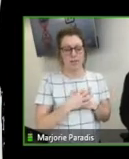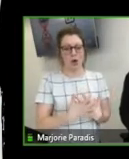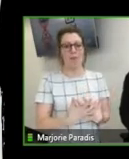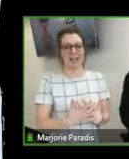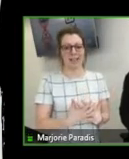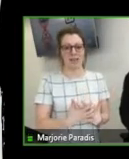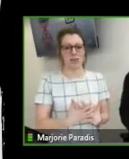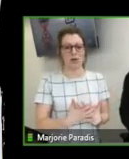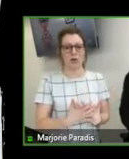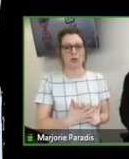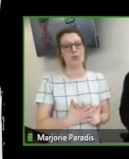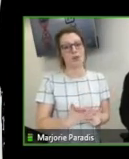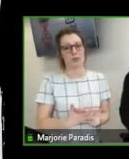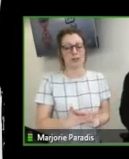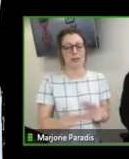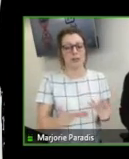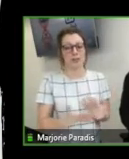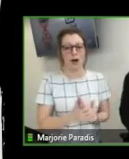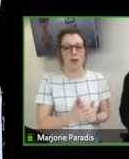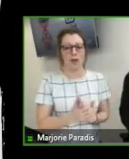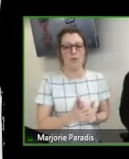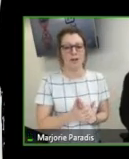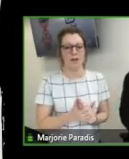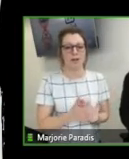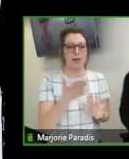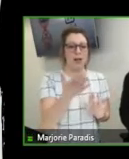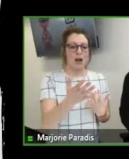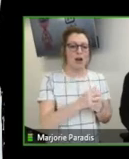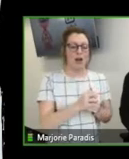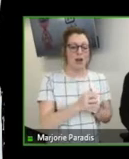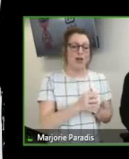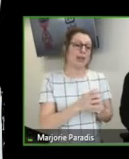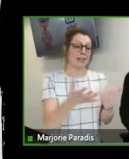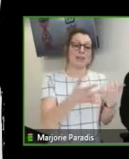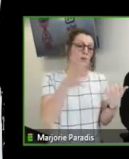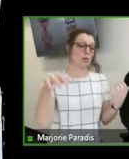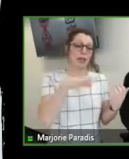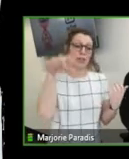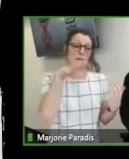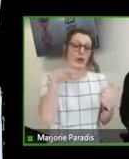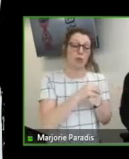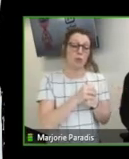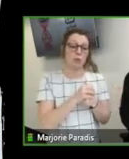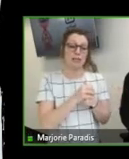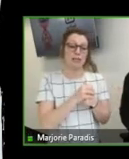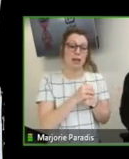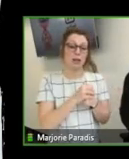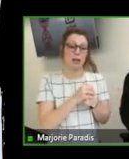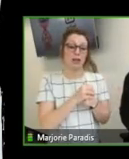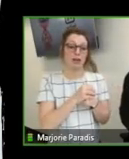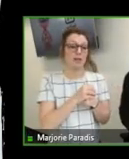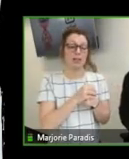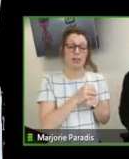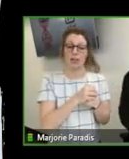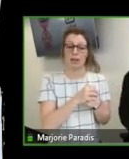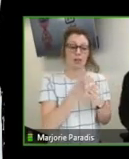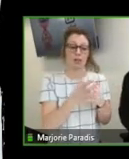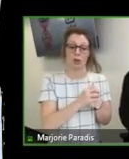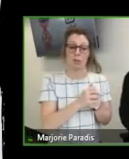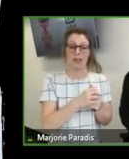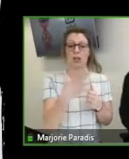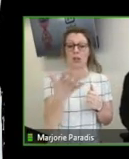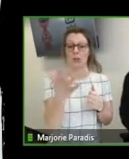grâce à la propagation du contenu, donc il faut quand même y penser. Sur toute la question des revenus publicitaires dans les médias